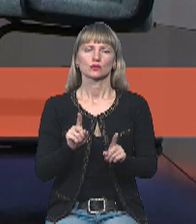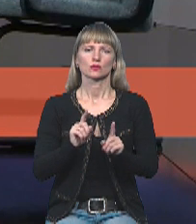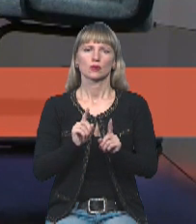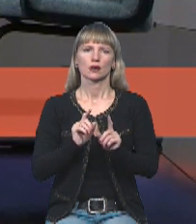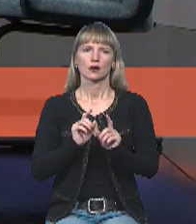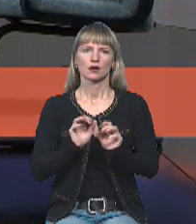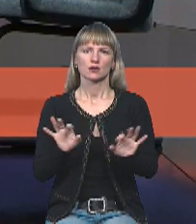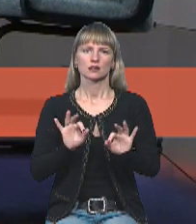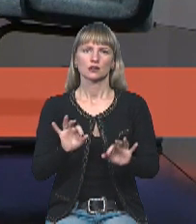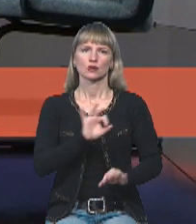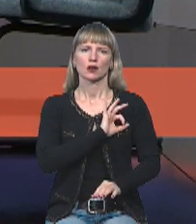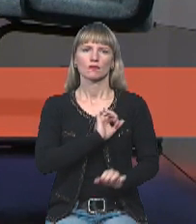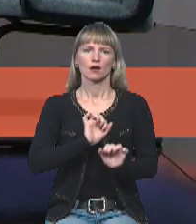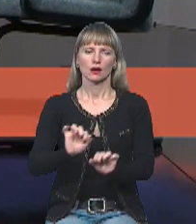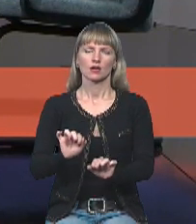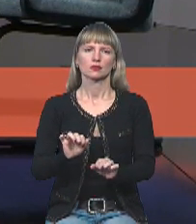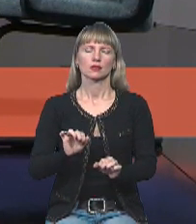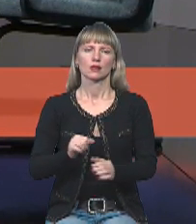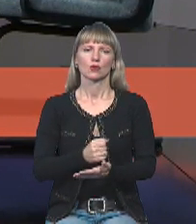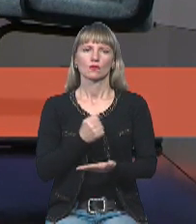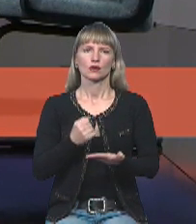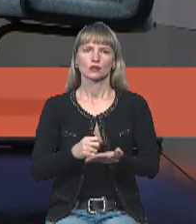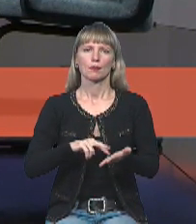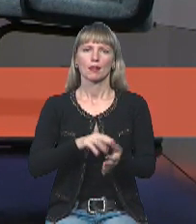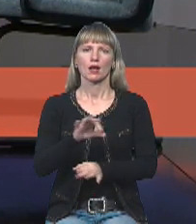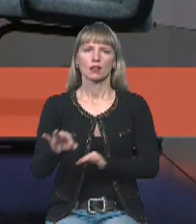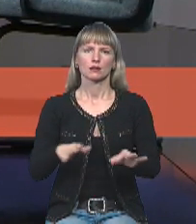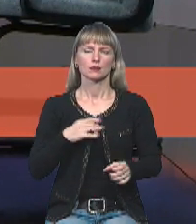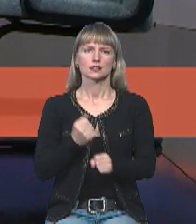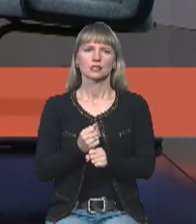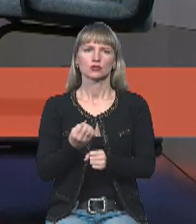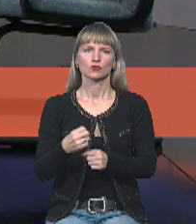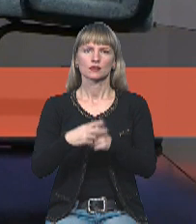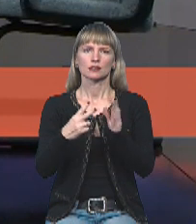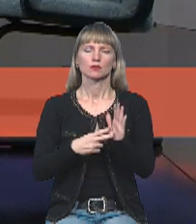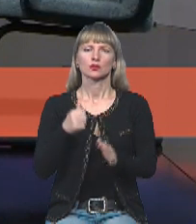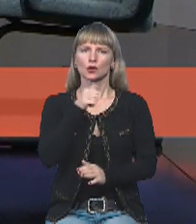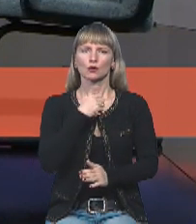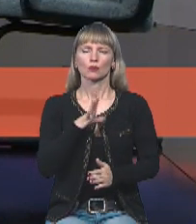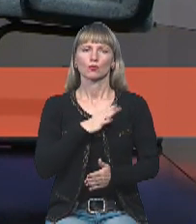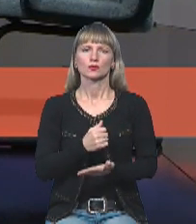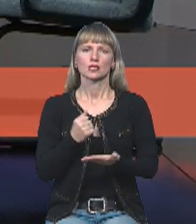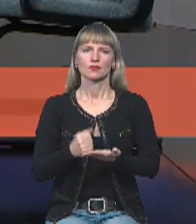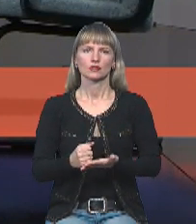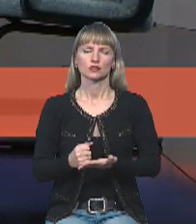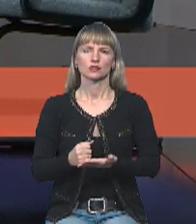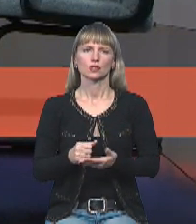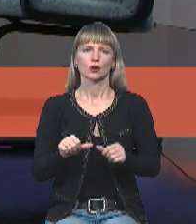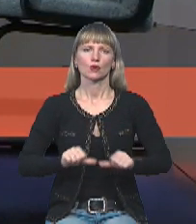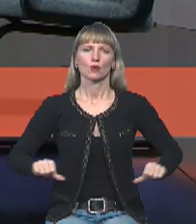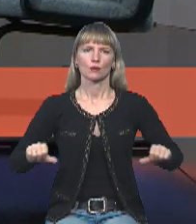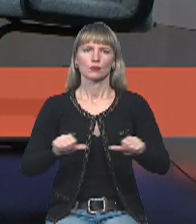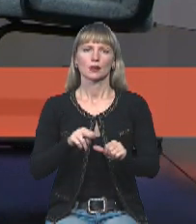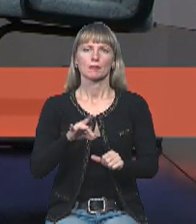коментує адвокат, затверджений детальний план був розроблений ще в 2017 році. Затверджений був комісією